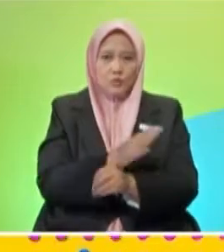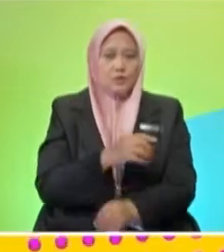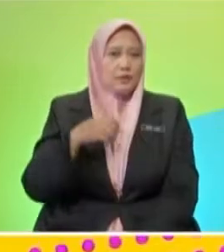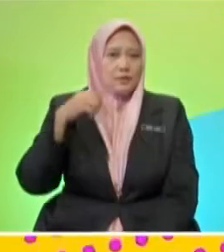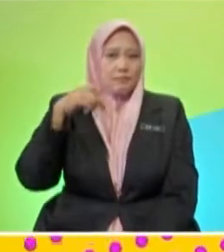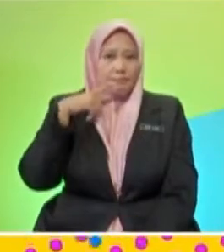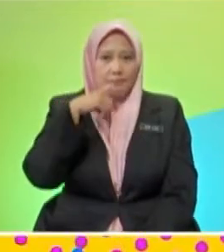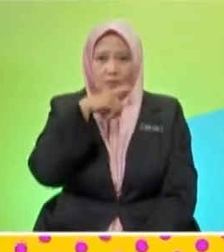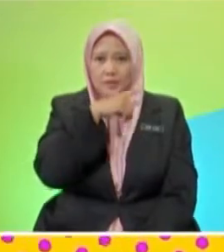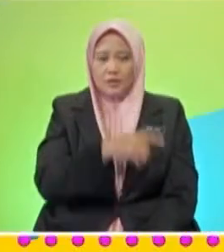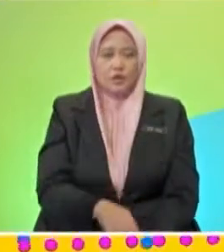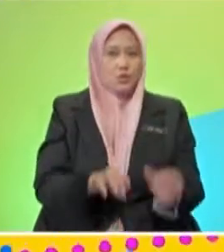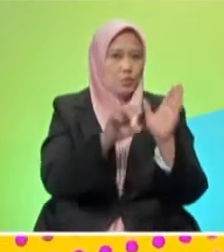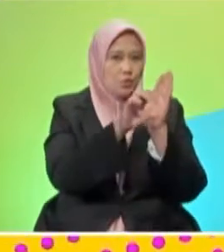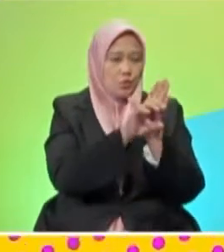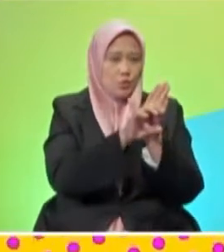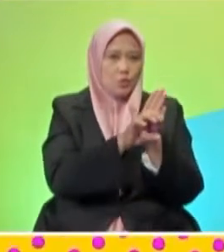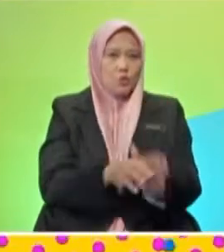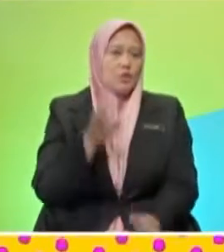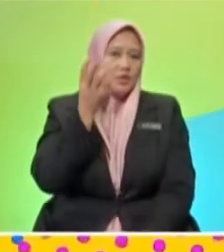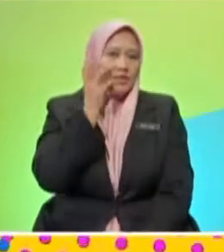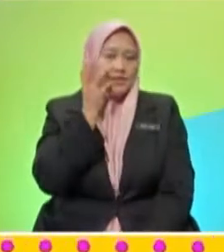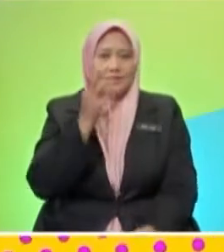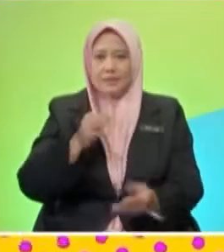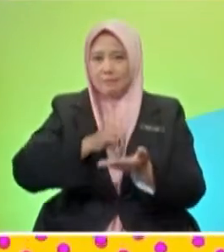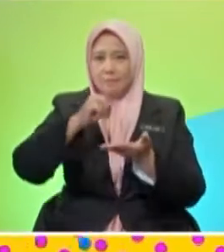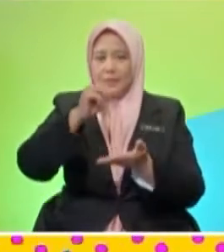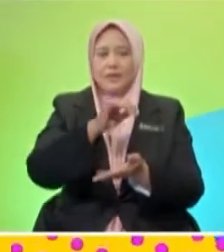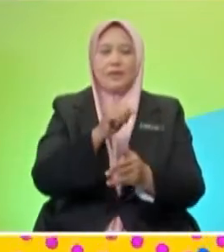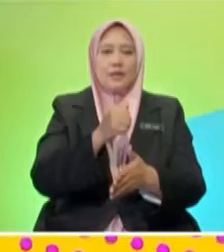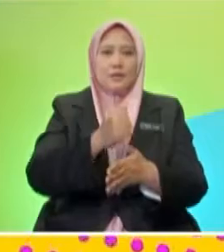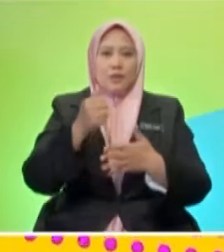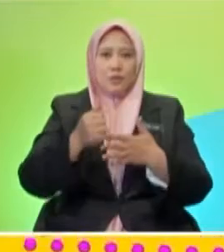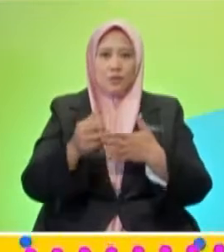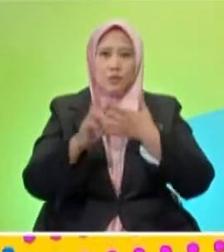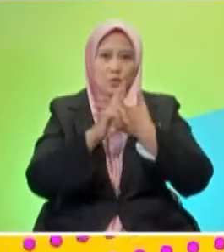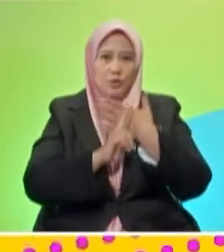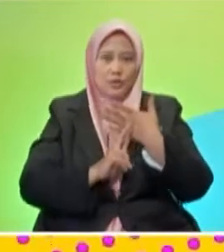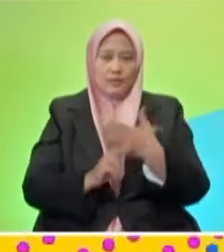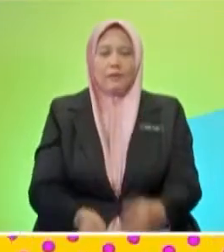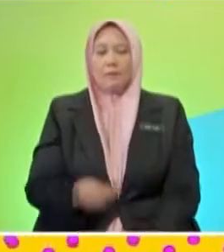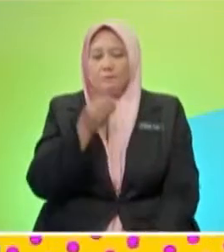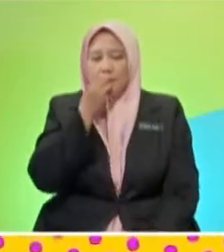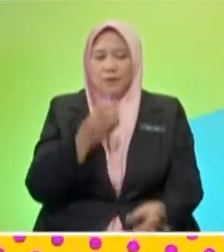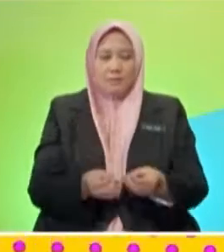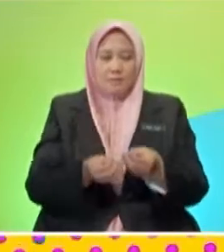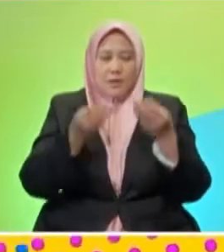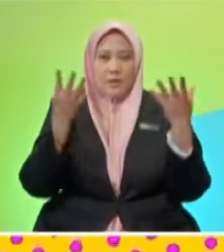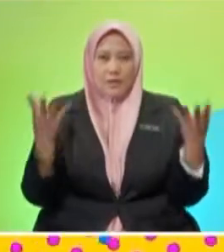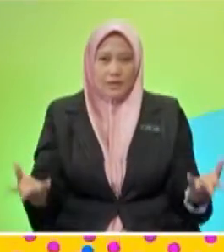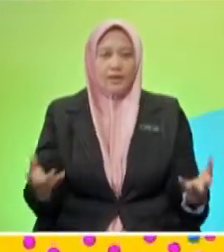ialah nasi mie atau roti makan banyak pelawas antara